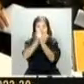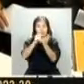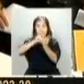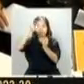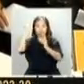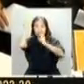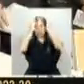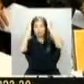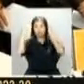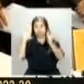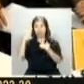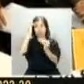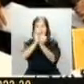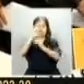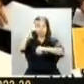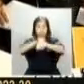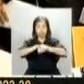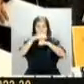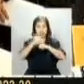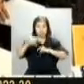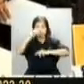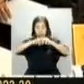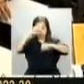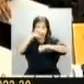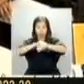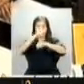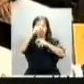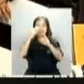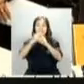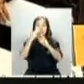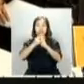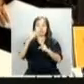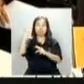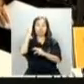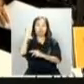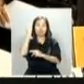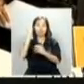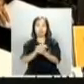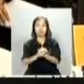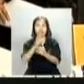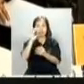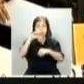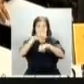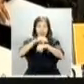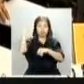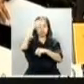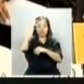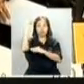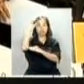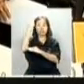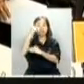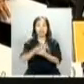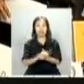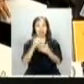ดได้ยึดไว้ตรวจสอบหลังจากสามารถตรวจจับนายกูนาลันชินนาซามีได้ที่ท่าอากาศยานสุวรรณภูมิค่ะ